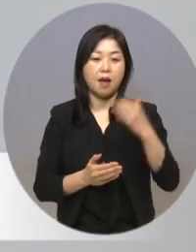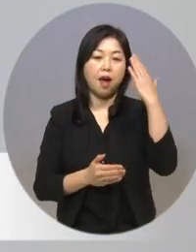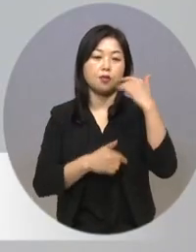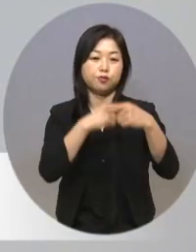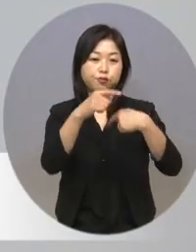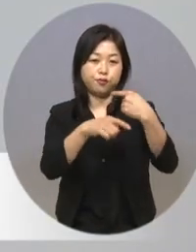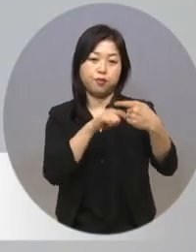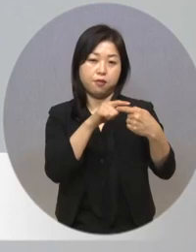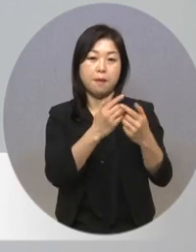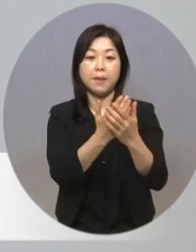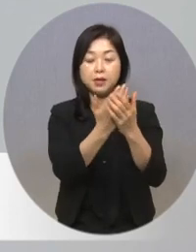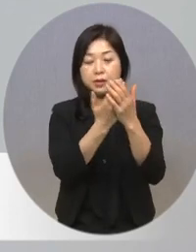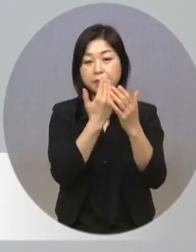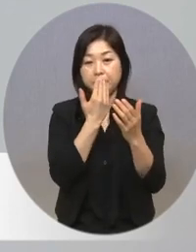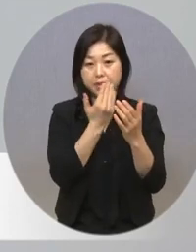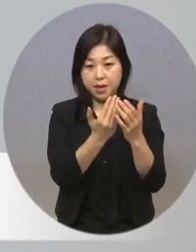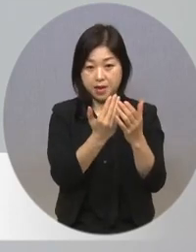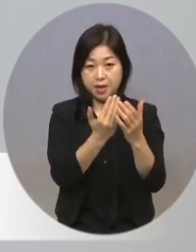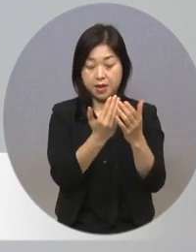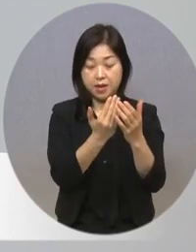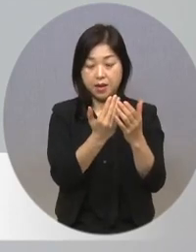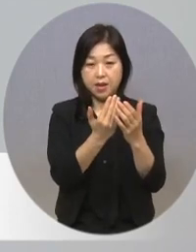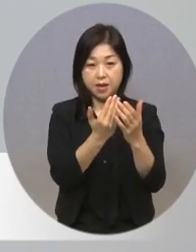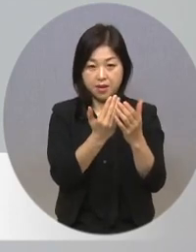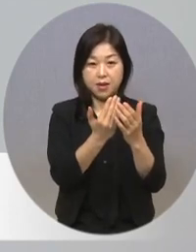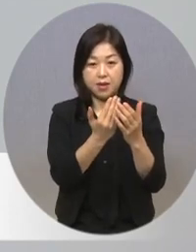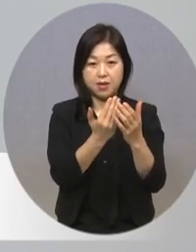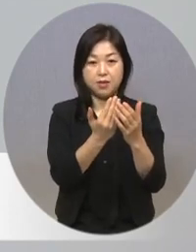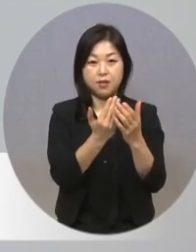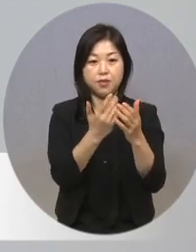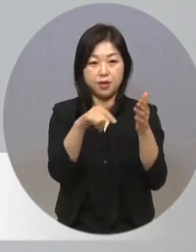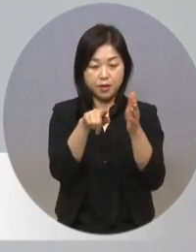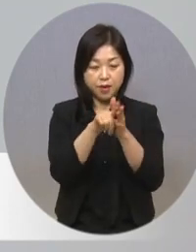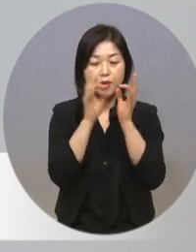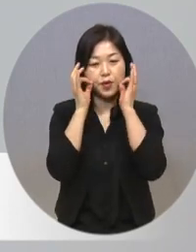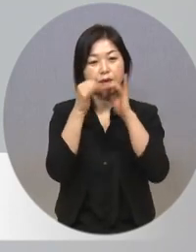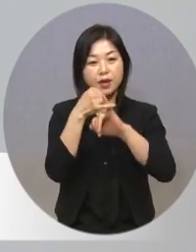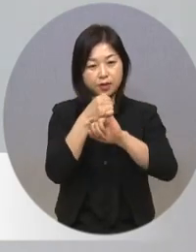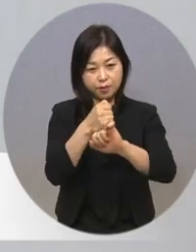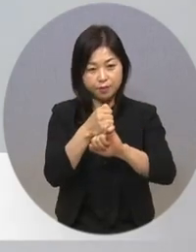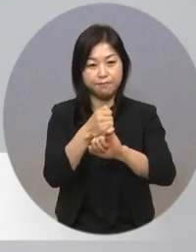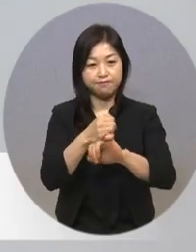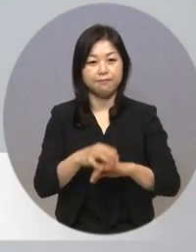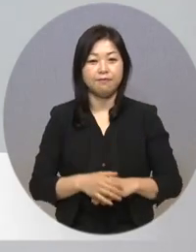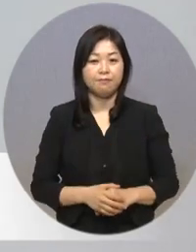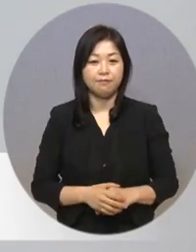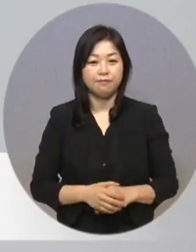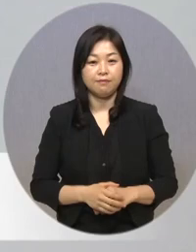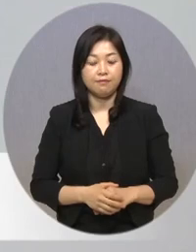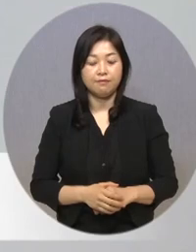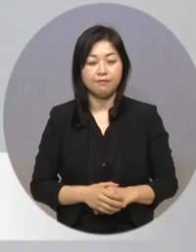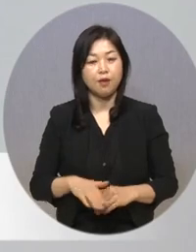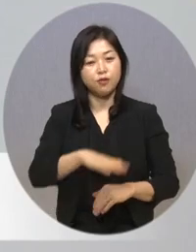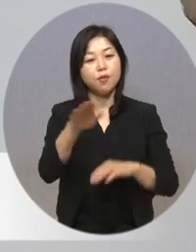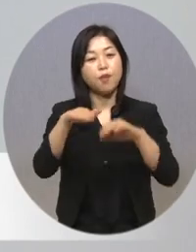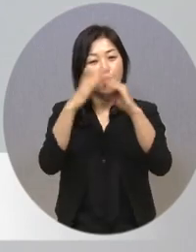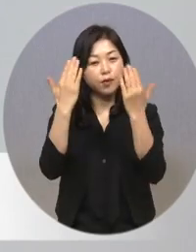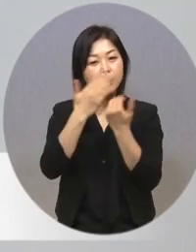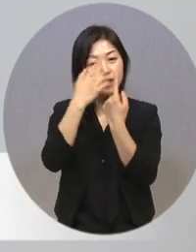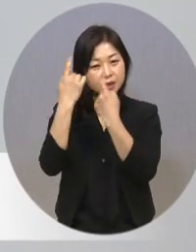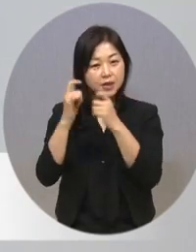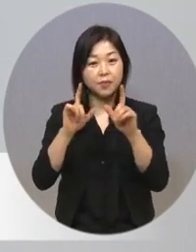한국수어가 발전할 수 있도록 힘껏 노력하도록 하겠습니다. 진심으로 우리 모두의